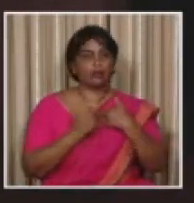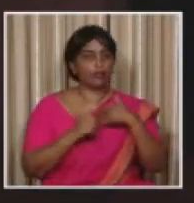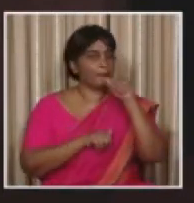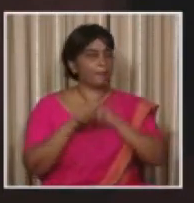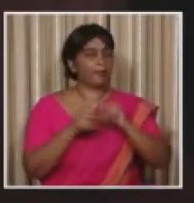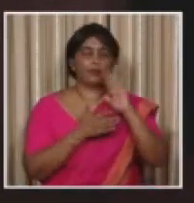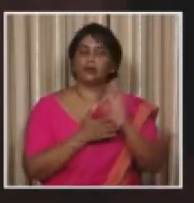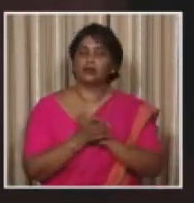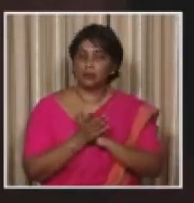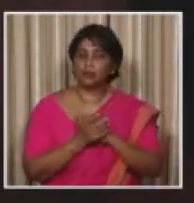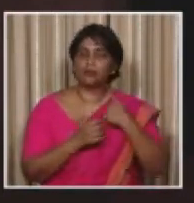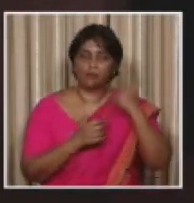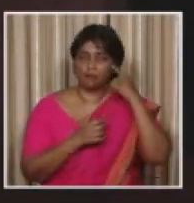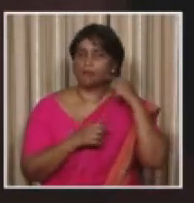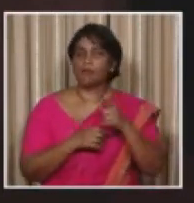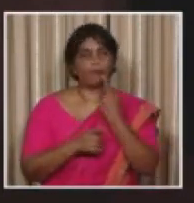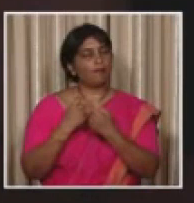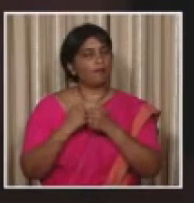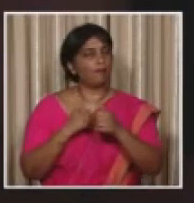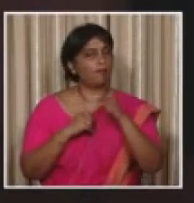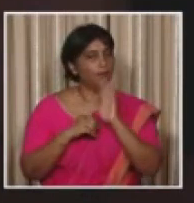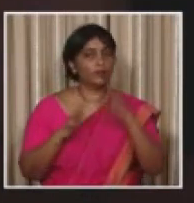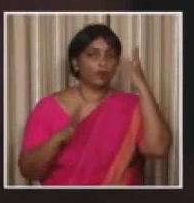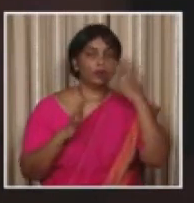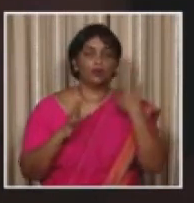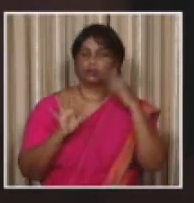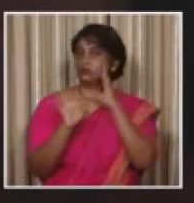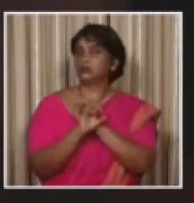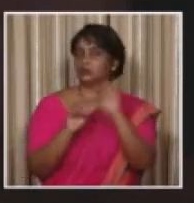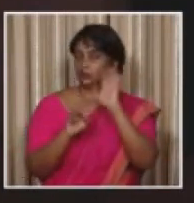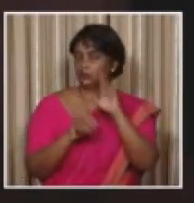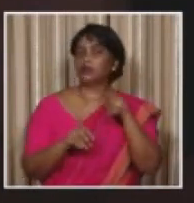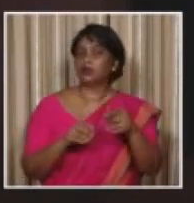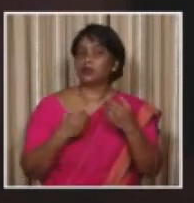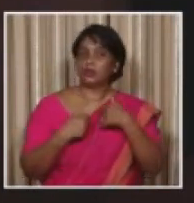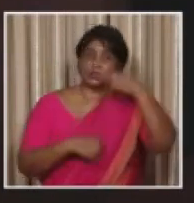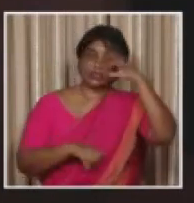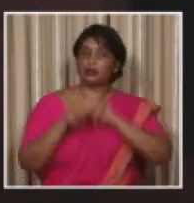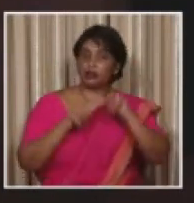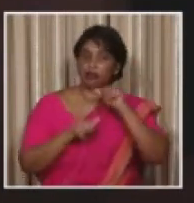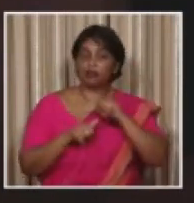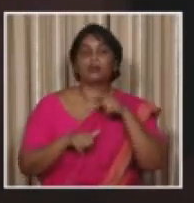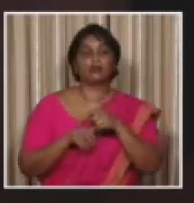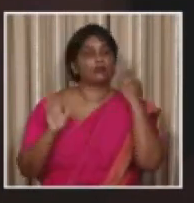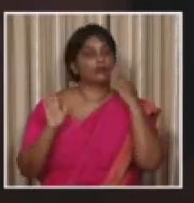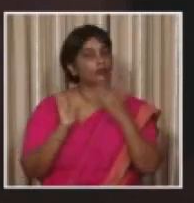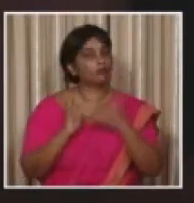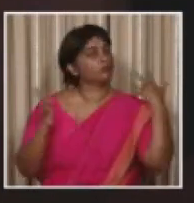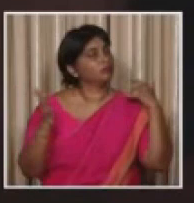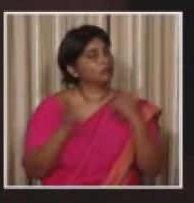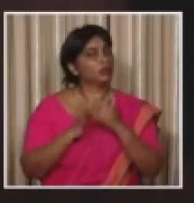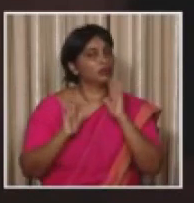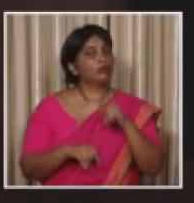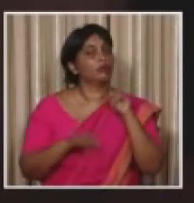ප්‍රතිකර්ම කරගන්න. ඉතින් මා හිතනවා මේ නියාමන ක්‍රමයත් එක්ක ලෝකයට අපි පණිවිඩයක් දෙනවා. අපිට ආයුර්වේදයේ හෙළවෙදකම පිළිබඳ ඉතිහාසයක්